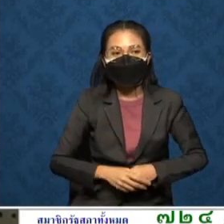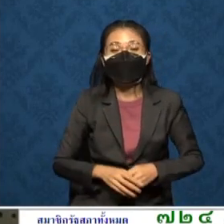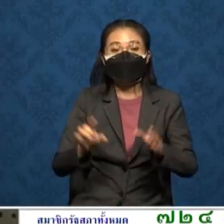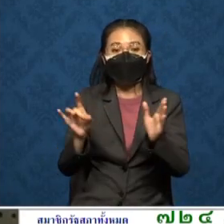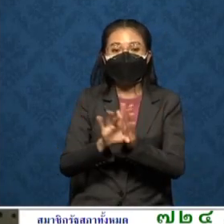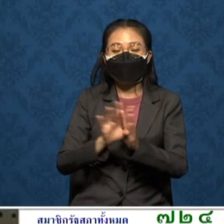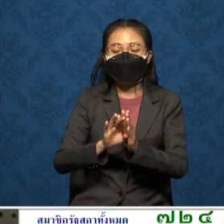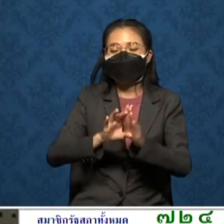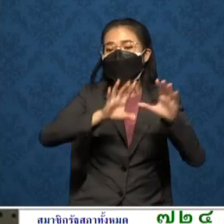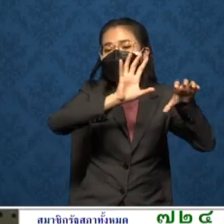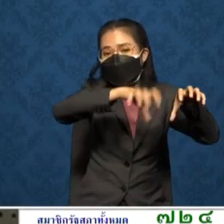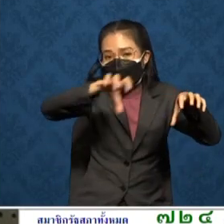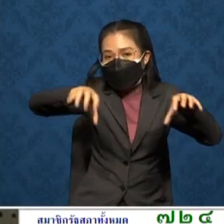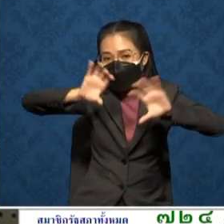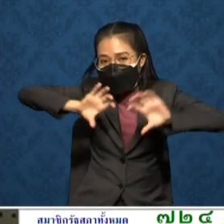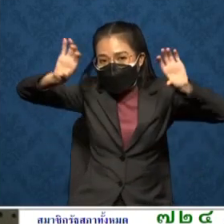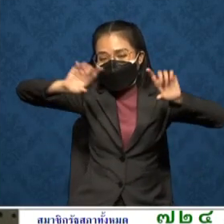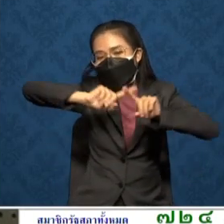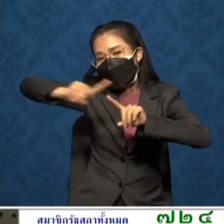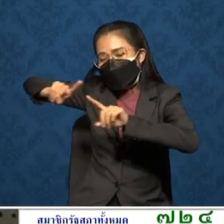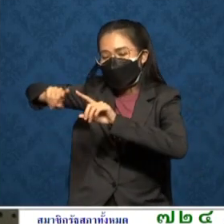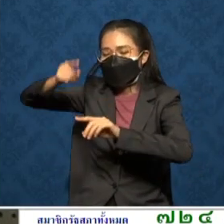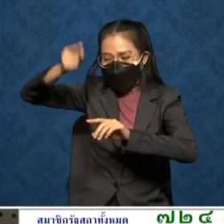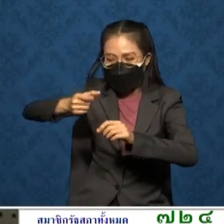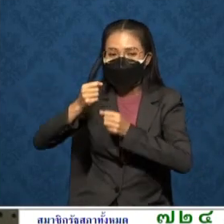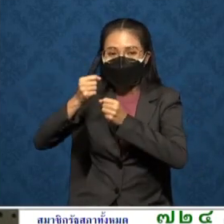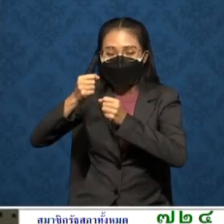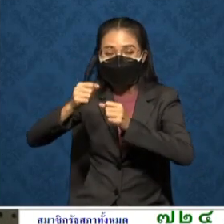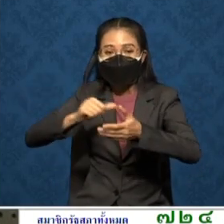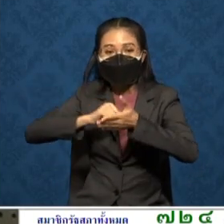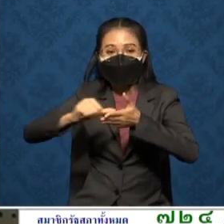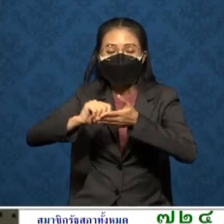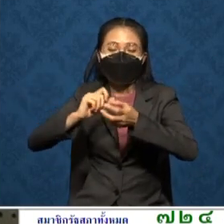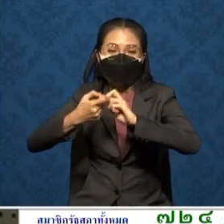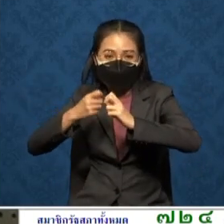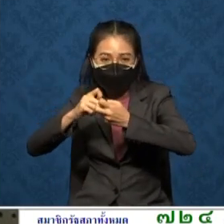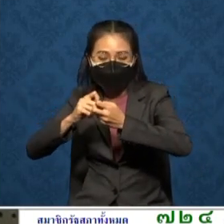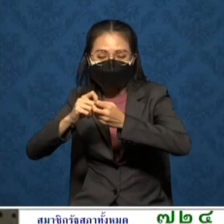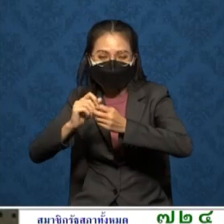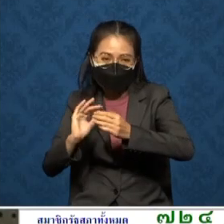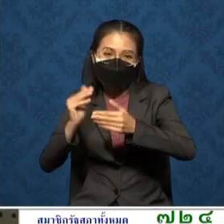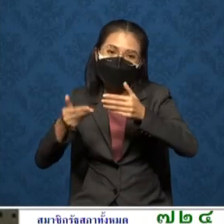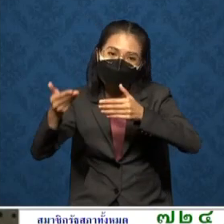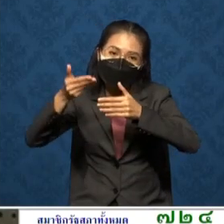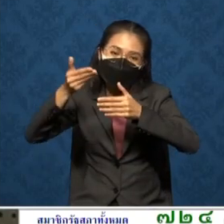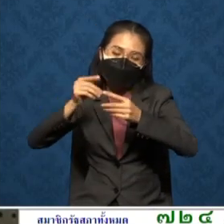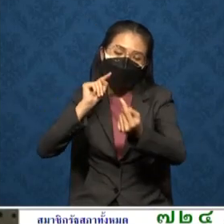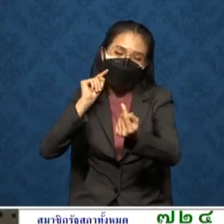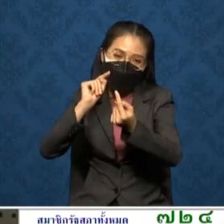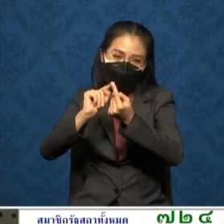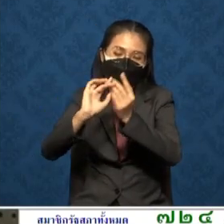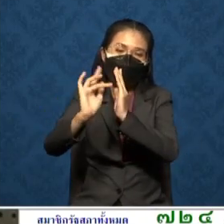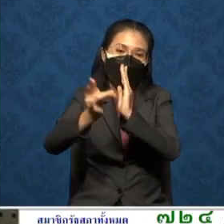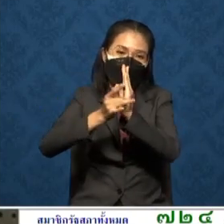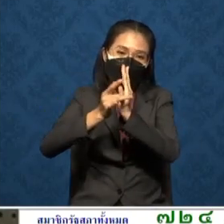องพยายามแก้ปัญหาเพื่อวันหนึ่งที่จะก้าวไปสู่ยุคดิจิทัลและทุกคนจะสามารถเข้าสู่ระบบ